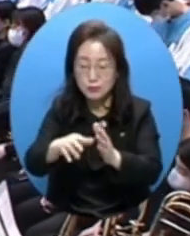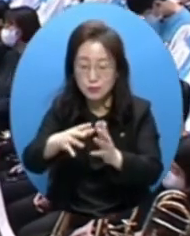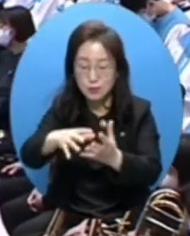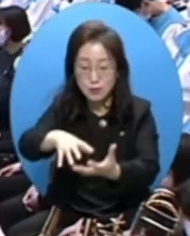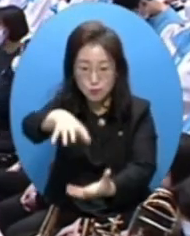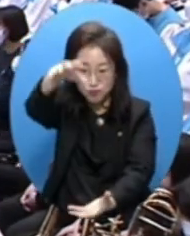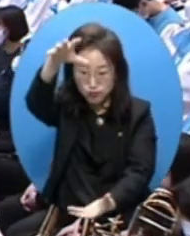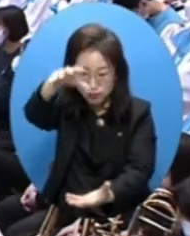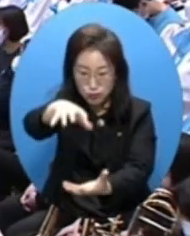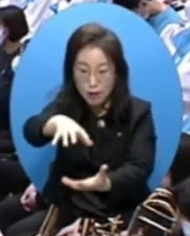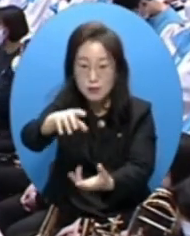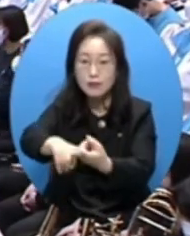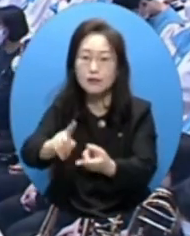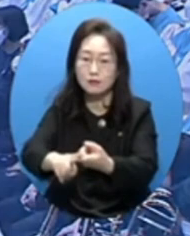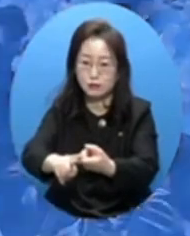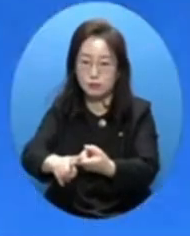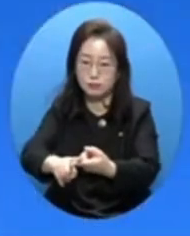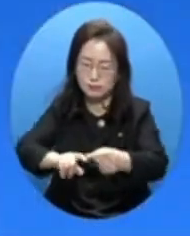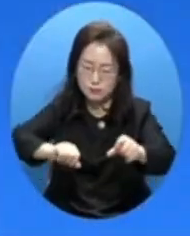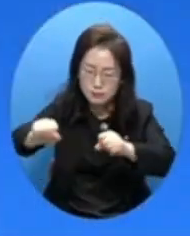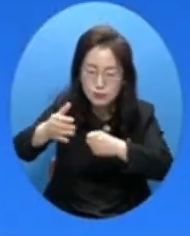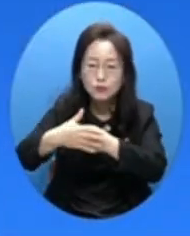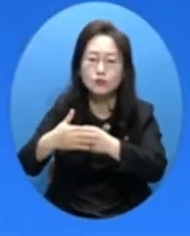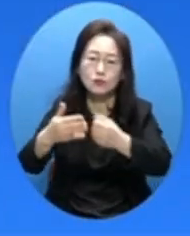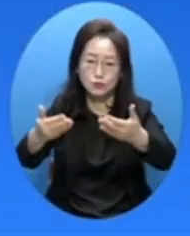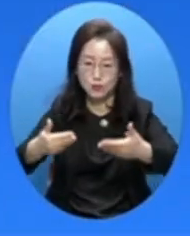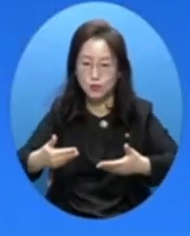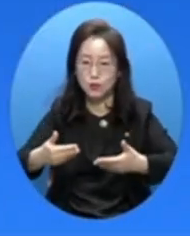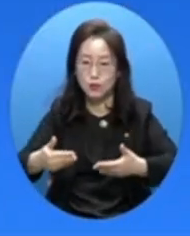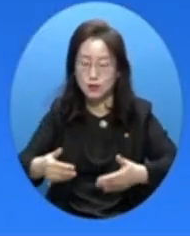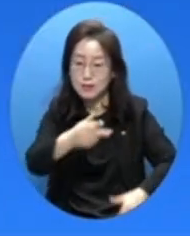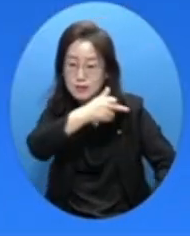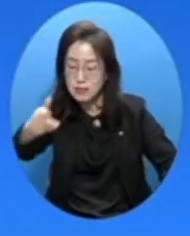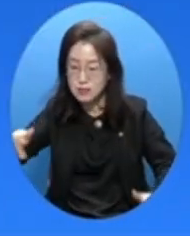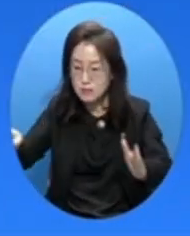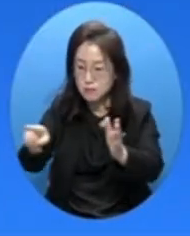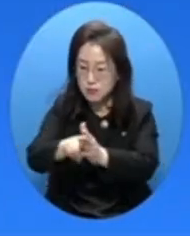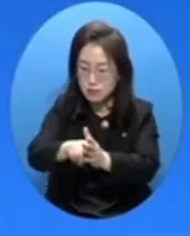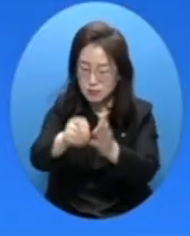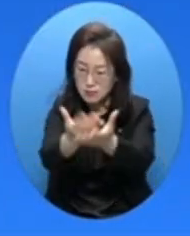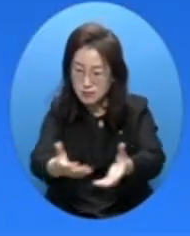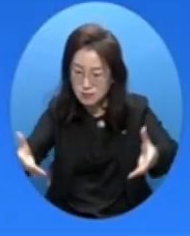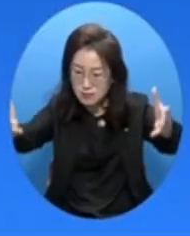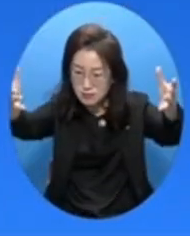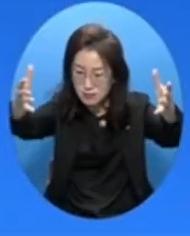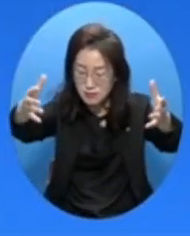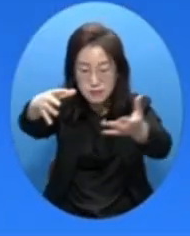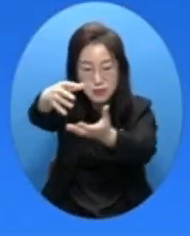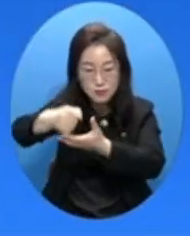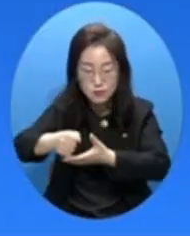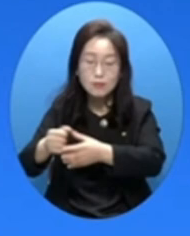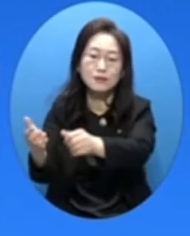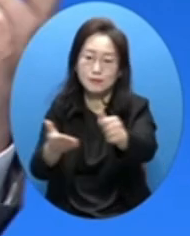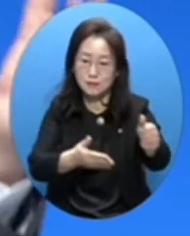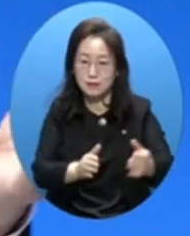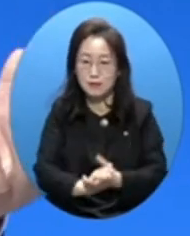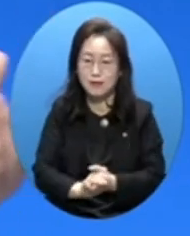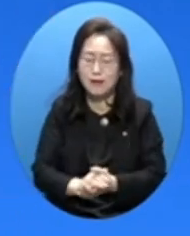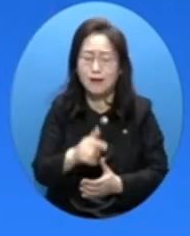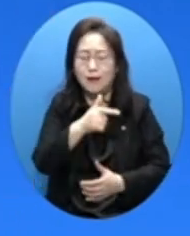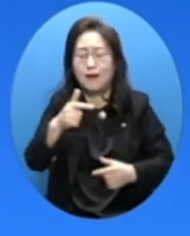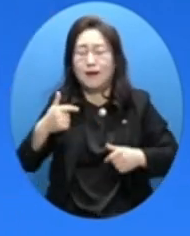역사에 터인데 이제 큰 믿음의 그릇을 준비하고 나가는 여러분 되기를 바랍니다. 너무